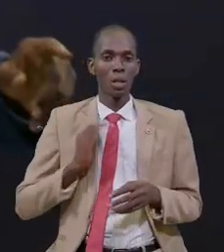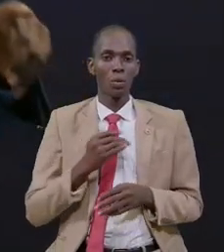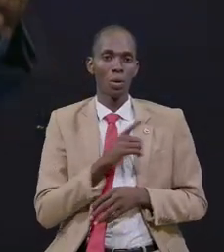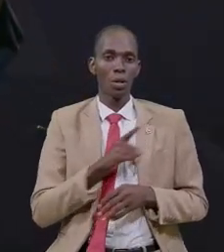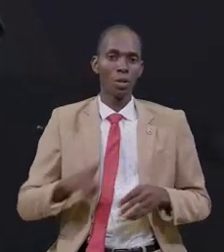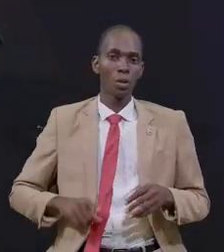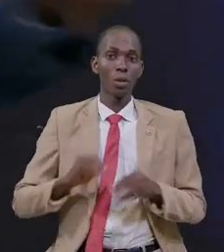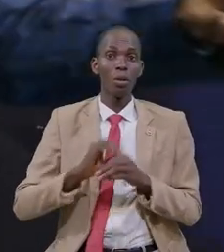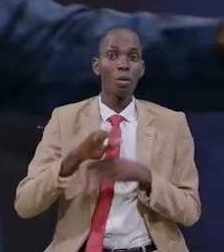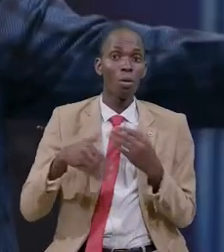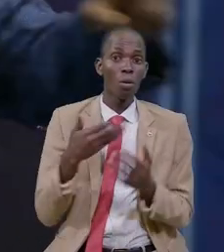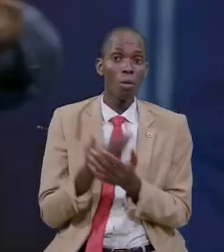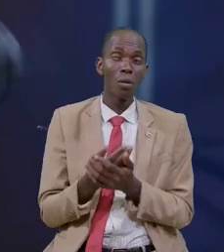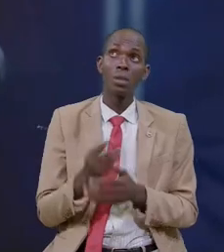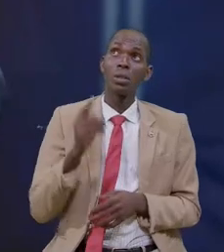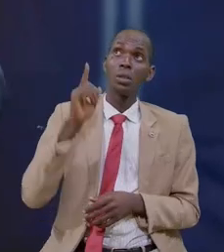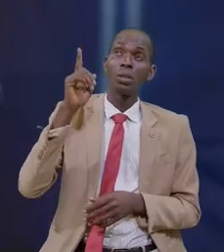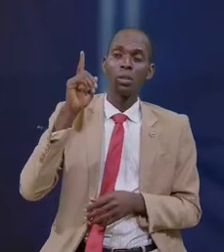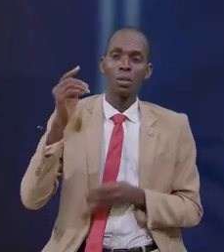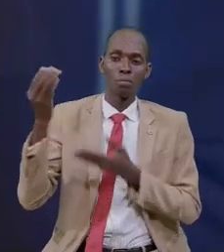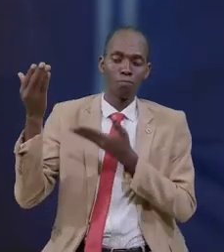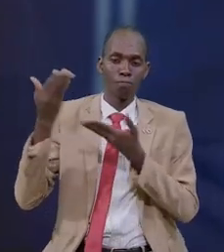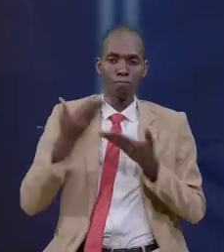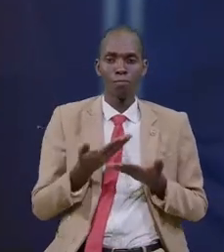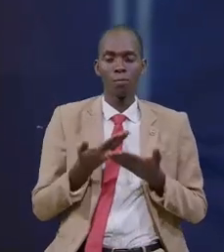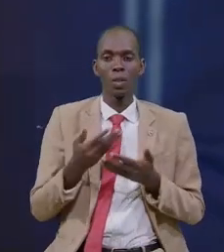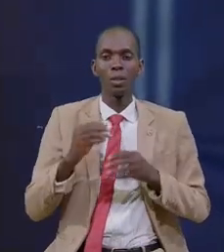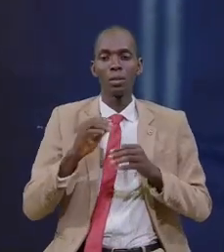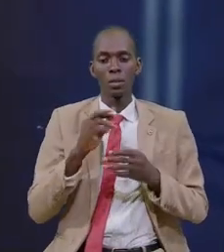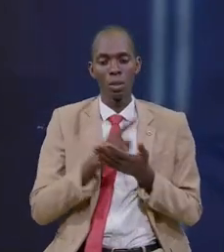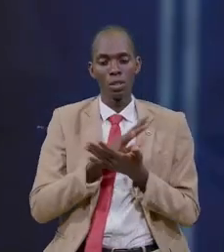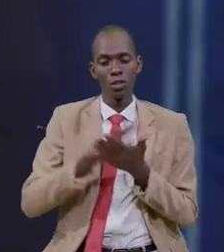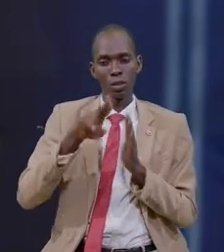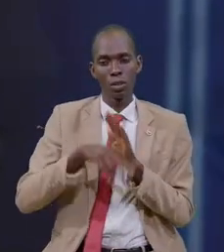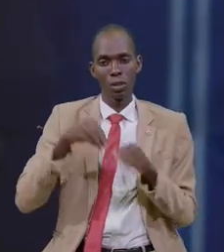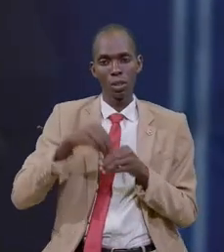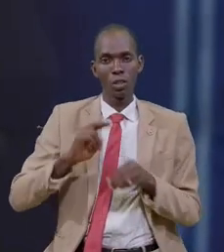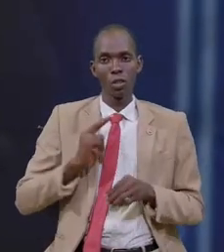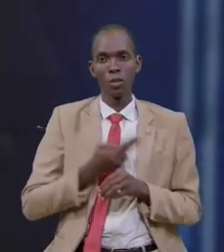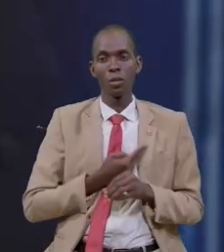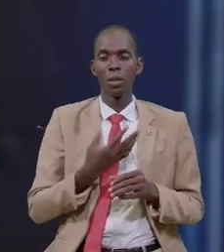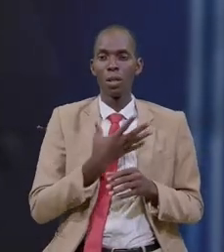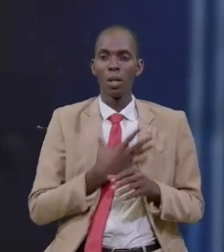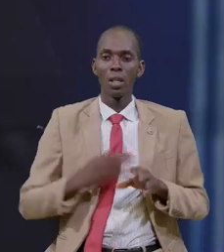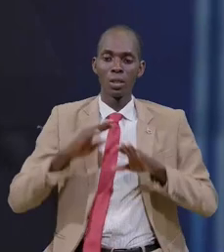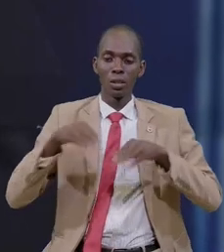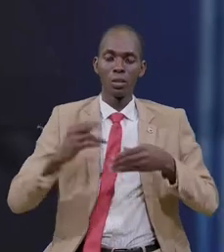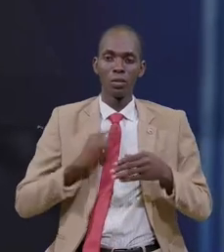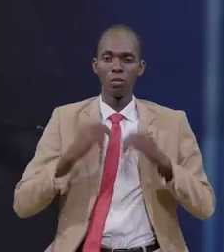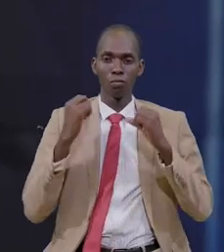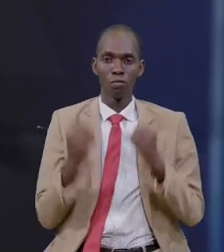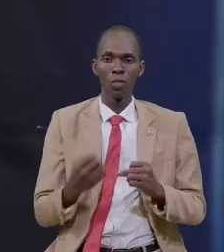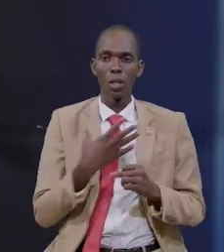tous. Il nous impute la justice et nous impartit la force et la